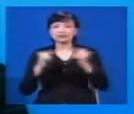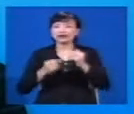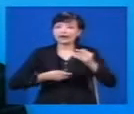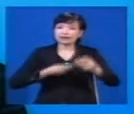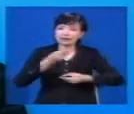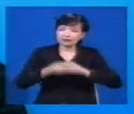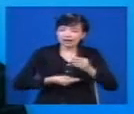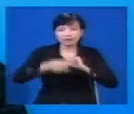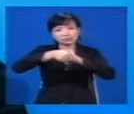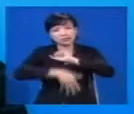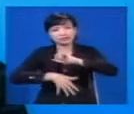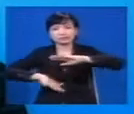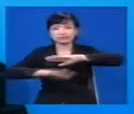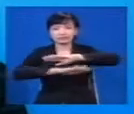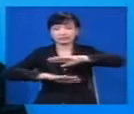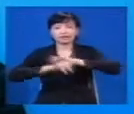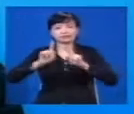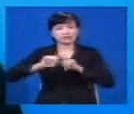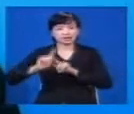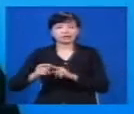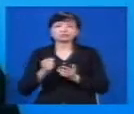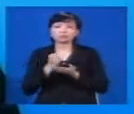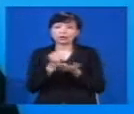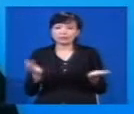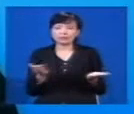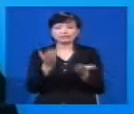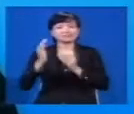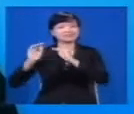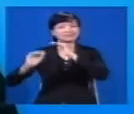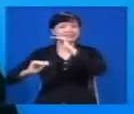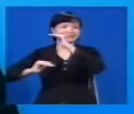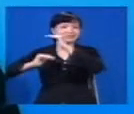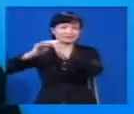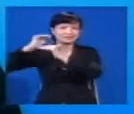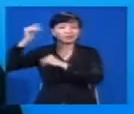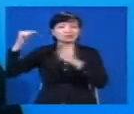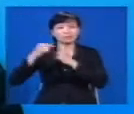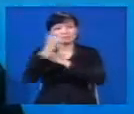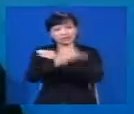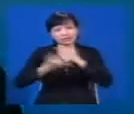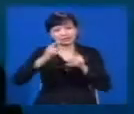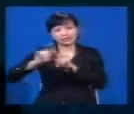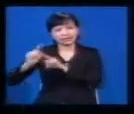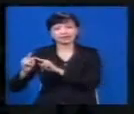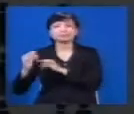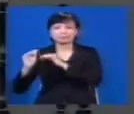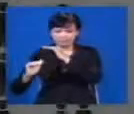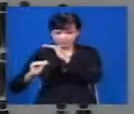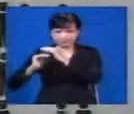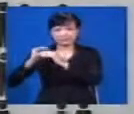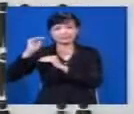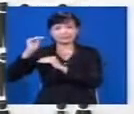คมหรือโครงสร้างพื้นฐานนั้นไปนำให้เกิดความเจริญในกลุ่มประเทศที่กำลังพัฒนาด้วย